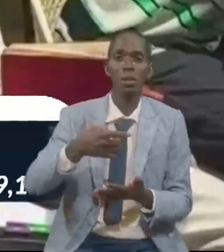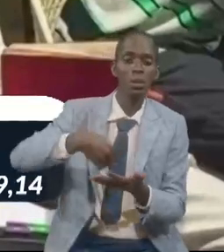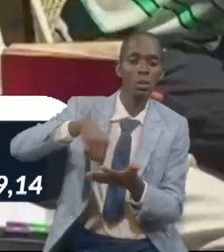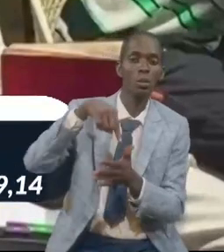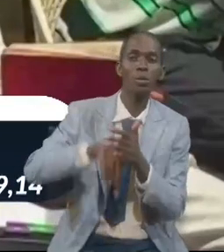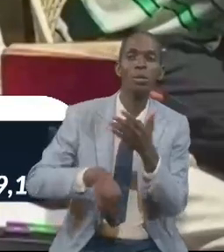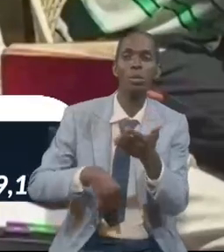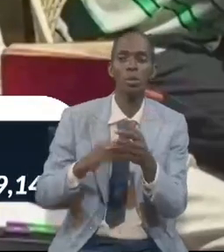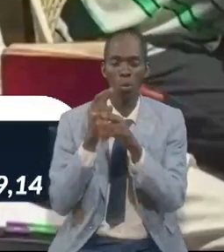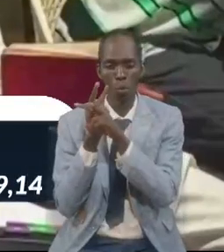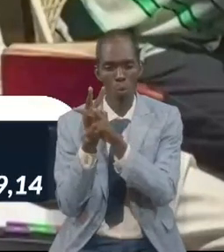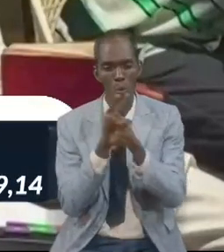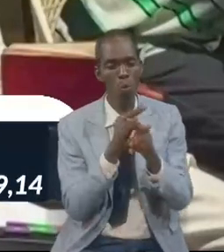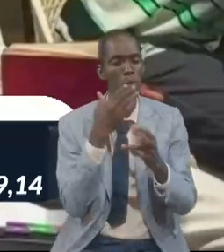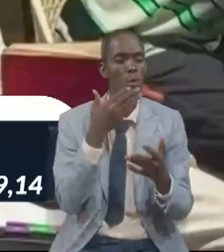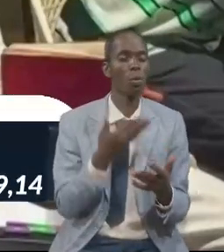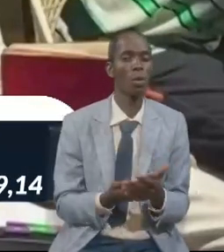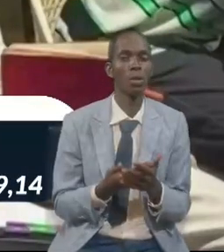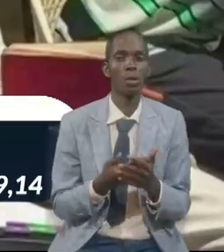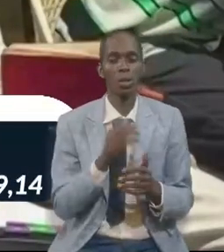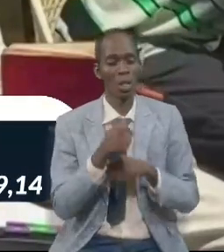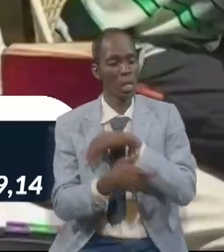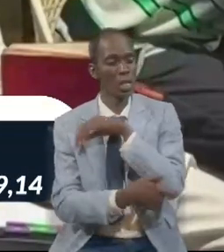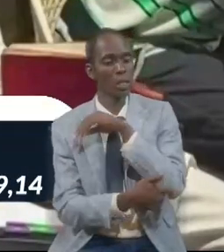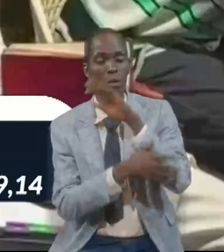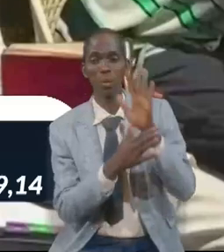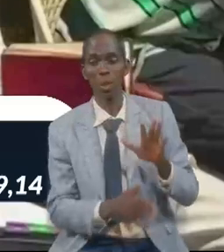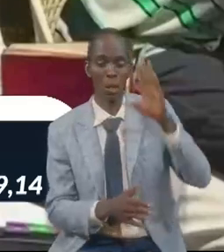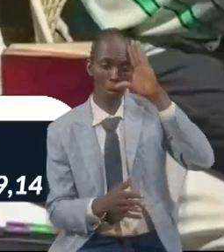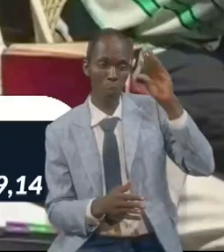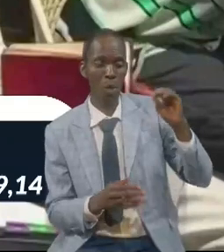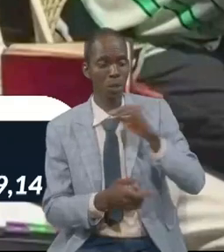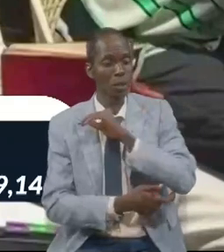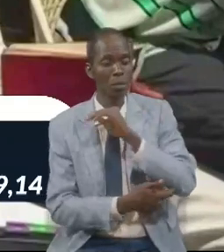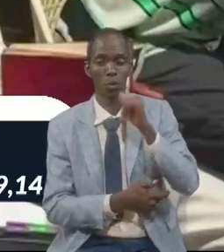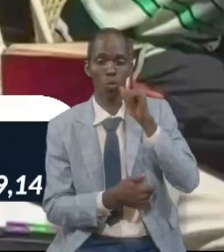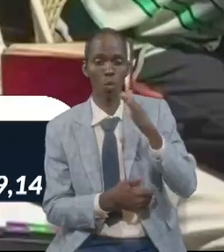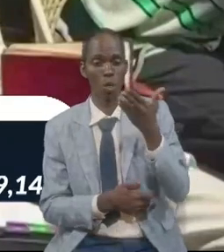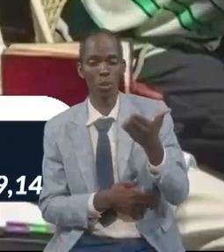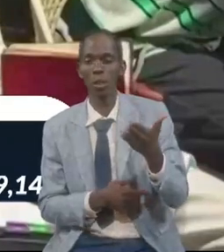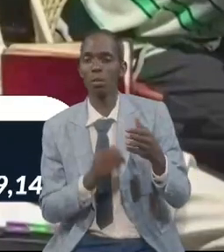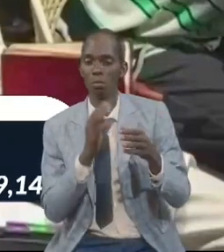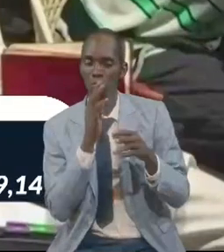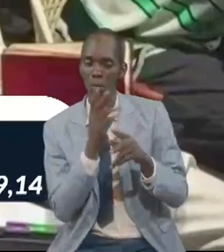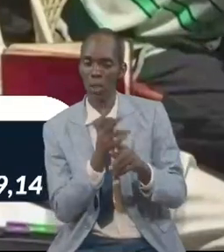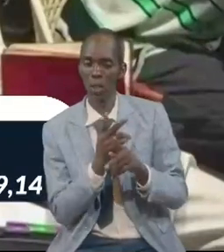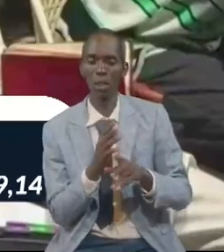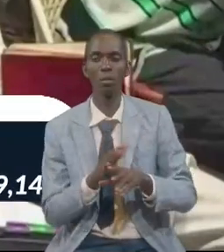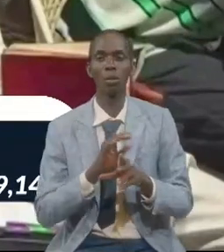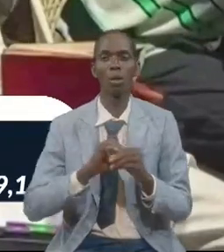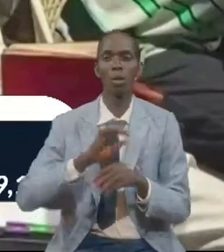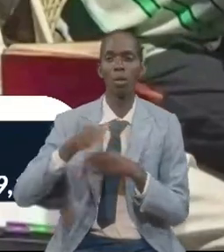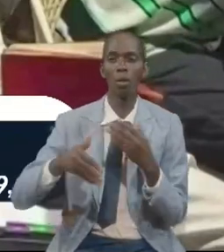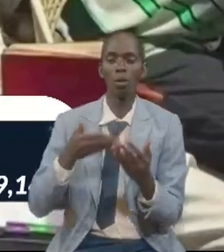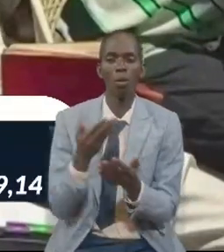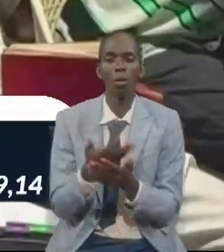sois sobre. Il y a eu un fossé là-bas, un trou là-bas, un tentateur, une tentatrice là-bas. Mais toi, sois